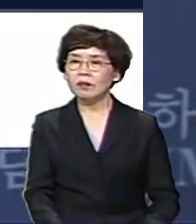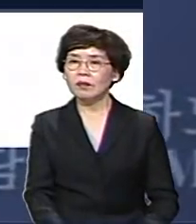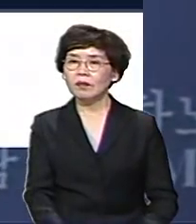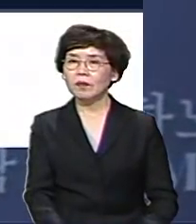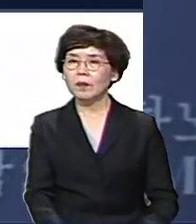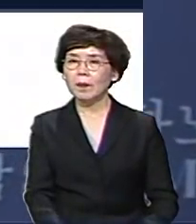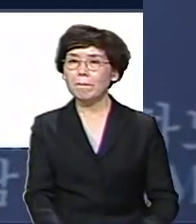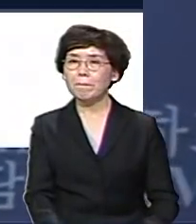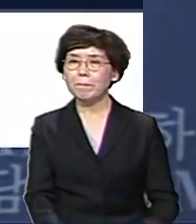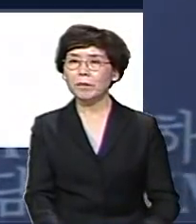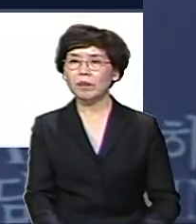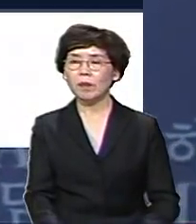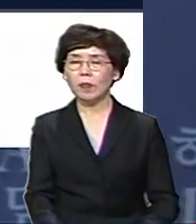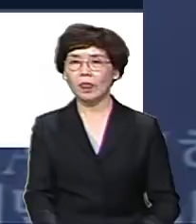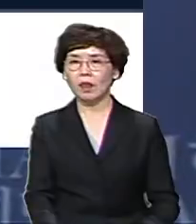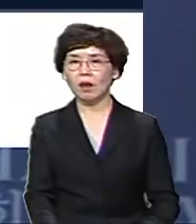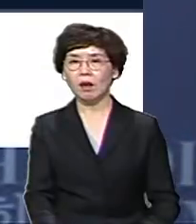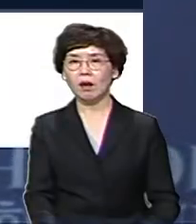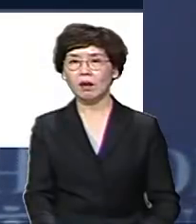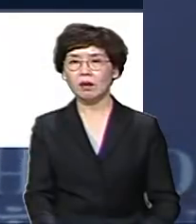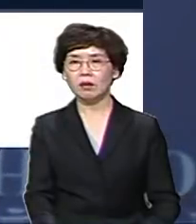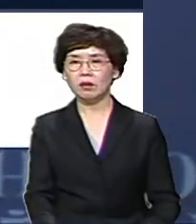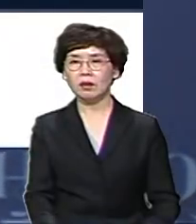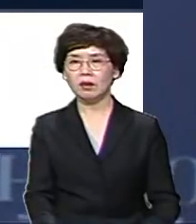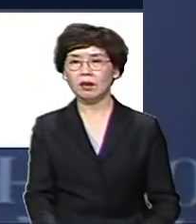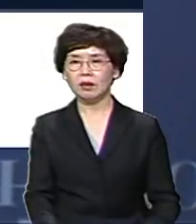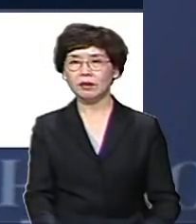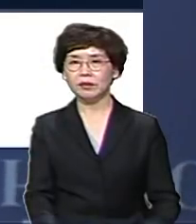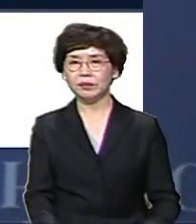것입니다. 네.